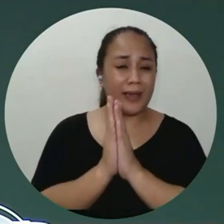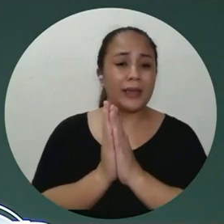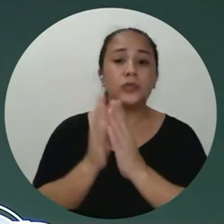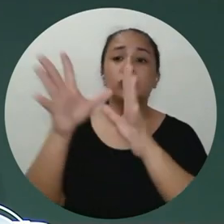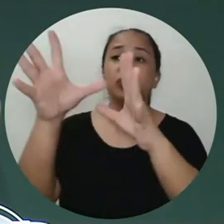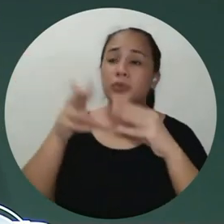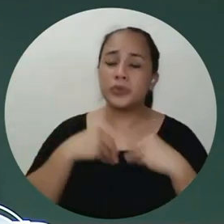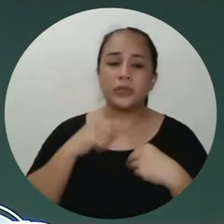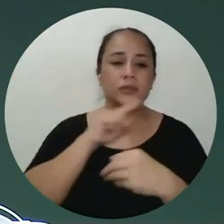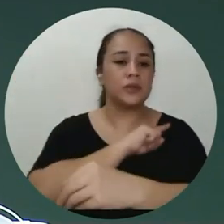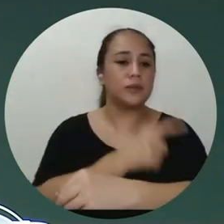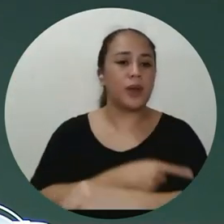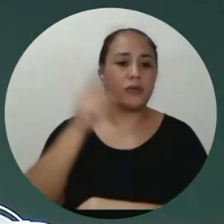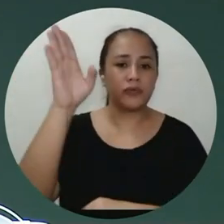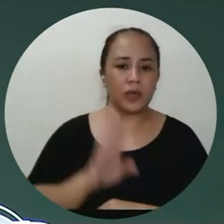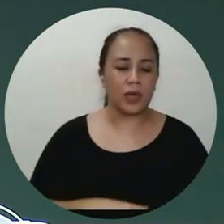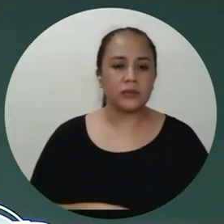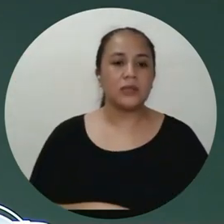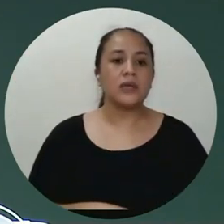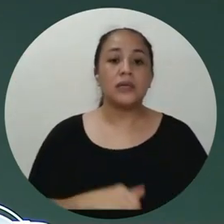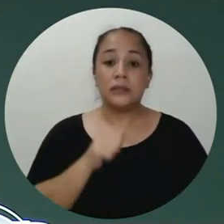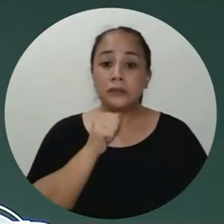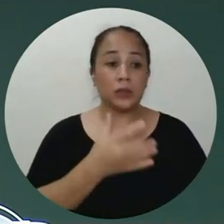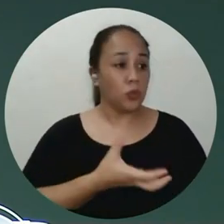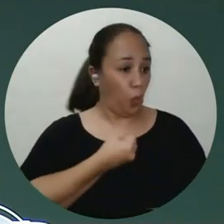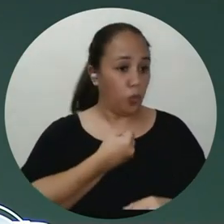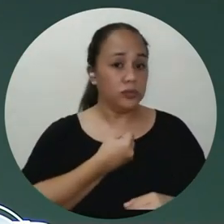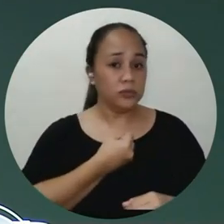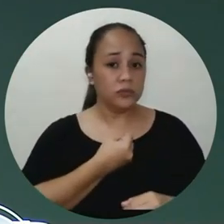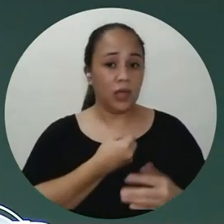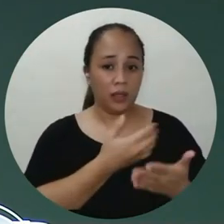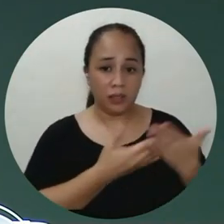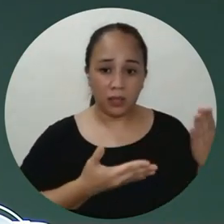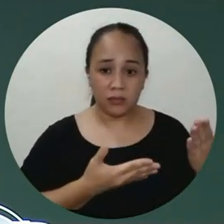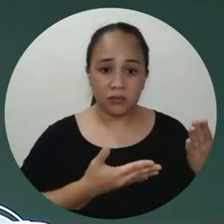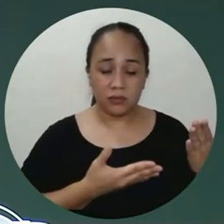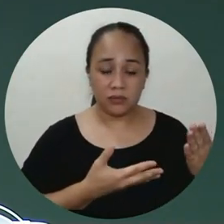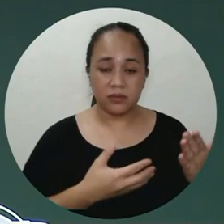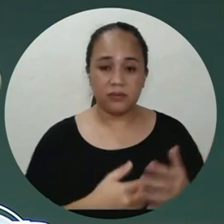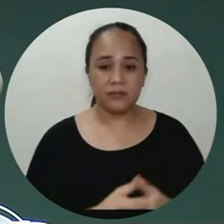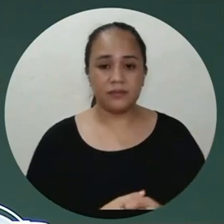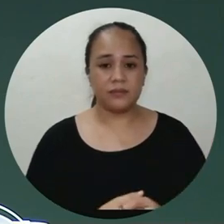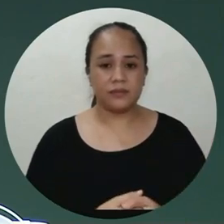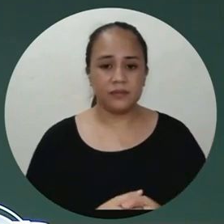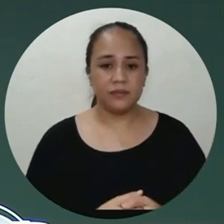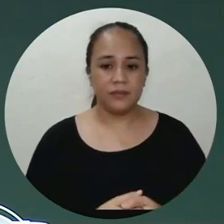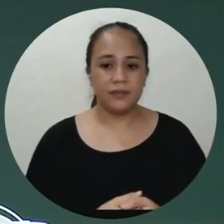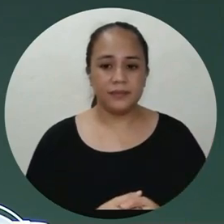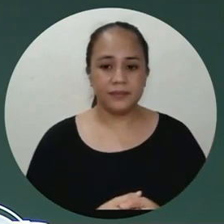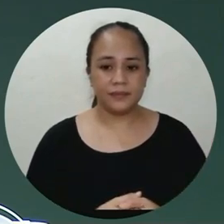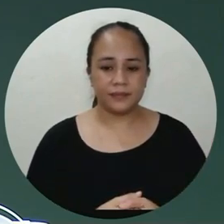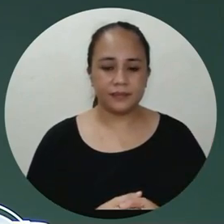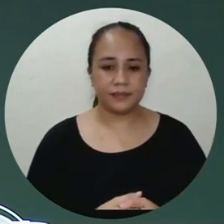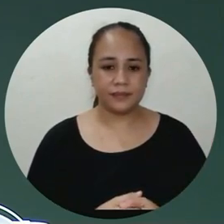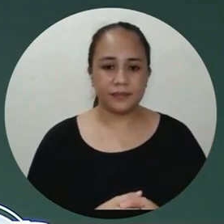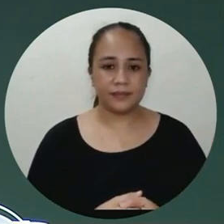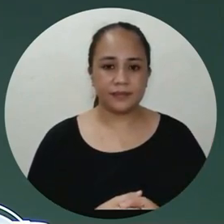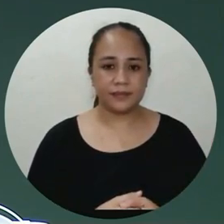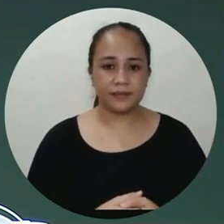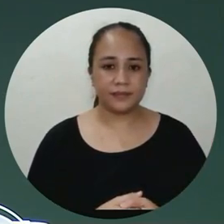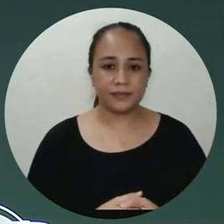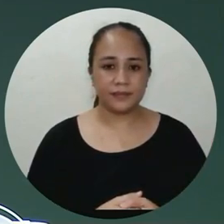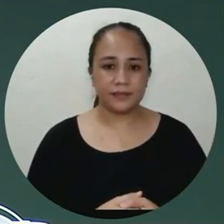of God rather than to fulfill your physical things. 그래서 여러분이 그 힘을 얻고 하나님의 사역하면서 체험을 하고